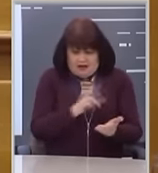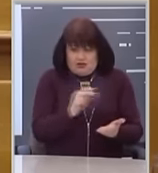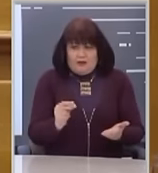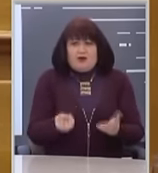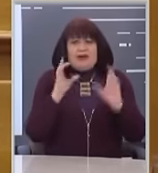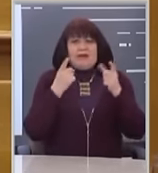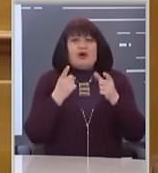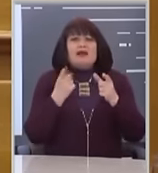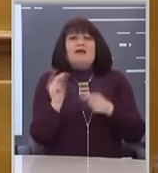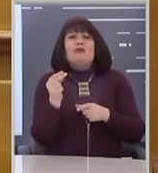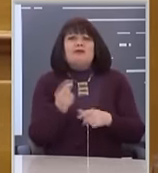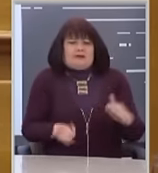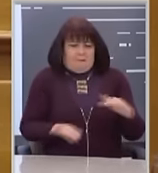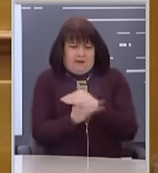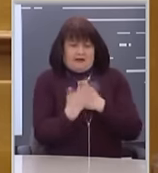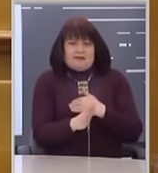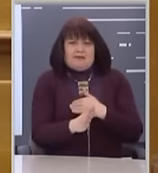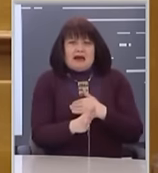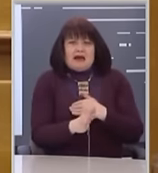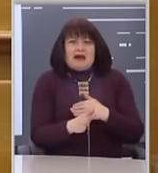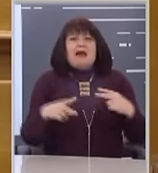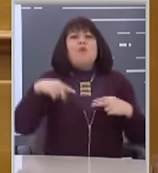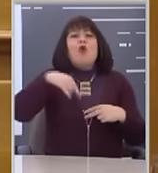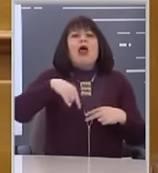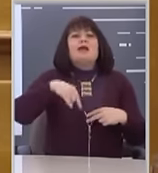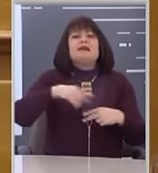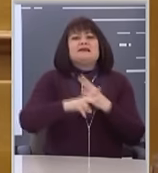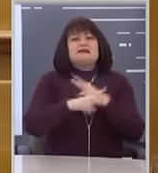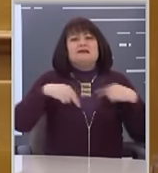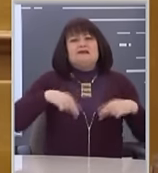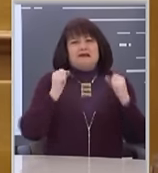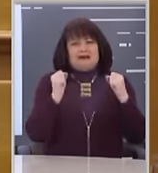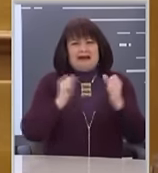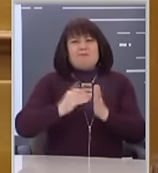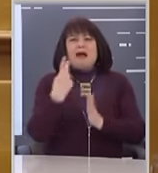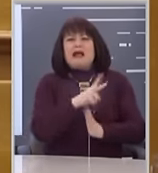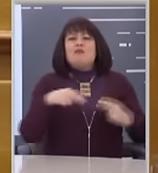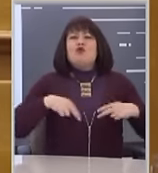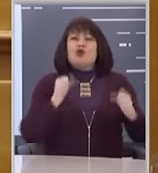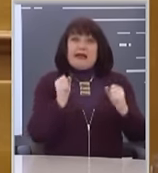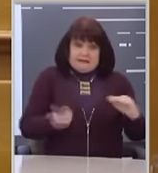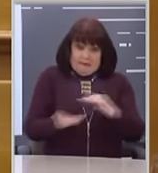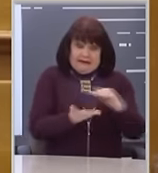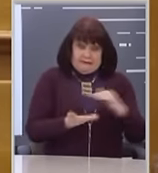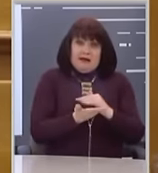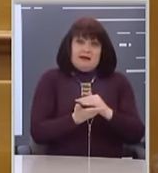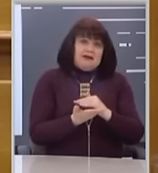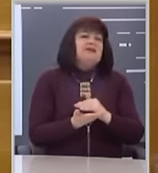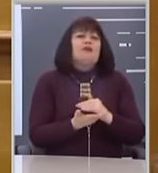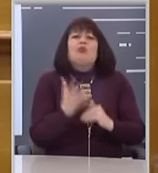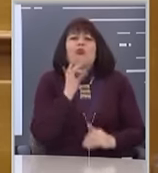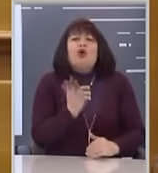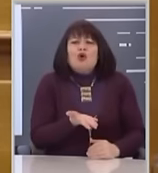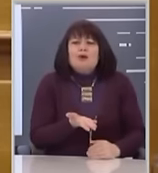Νέας Δημοκρατίας προς τον κύριο Πολάκη και τους υπαλλήλους του Υπουργείου Υγείας, με αφορμή το